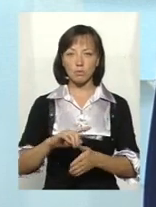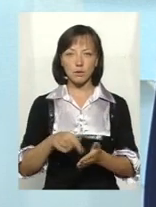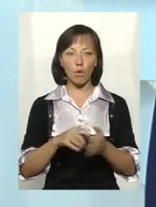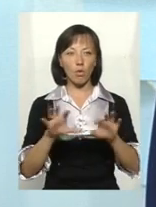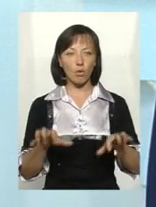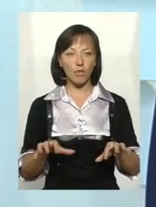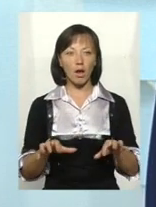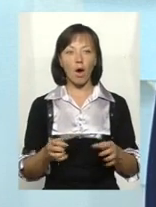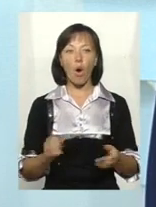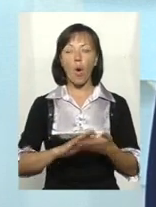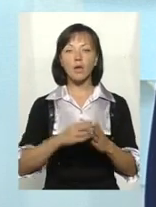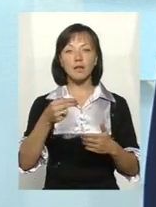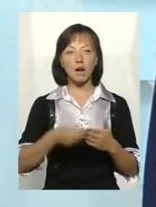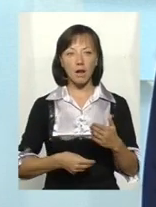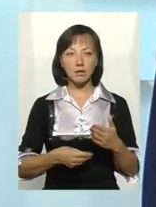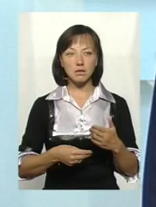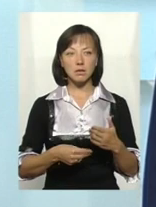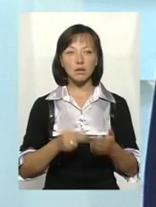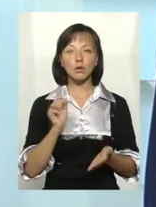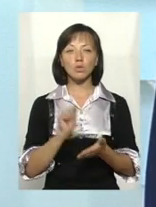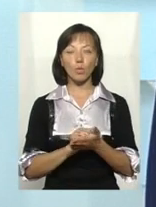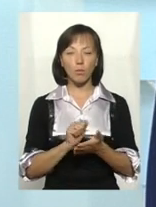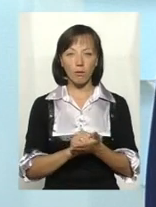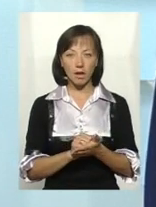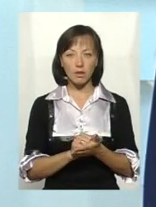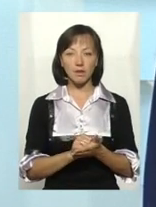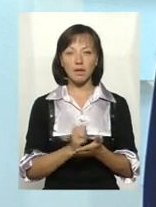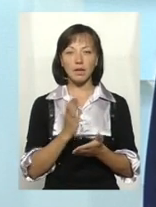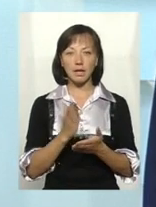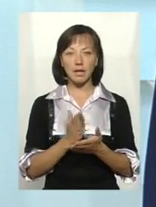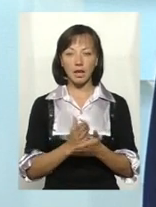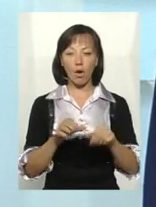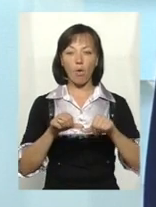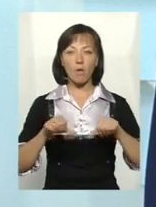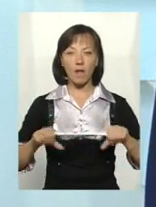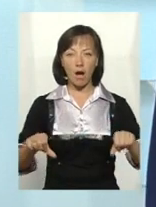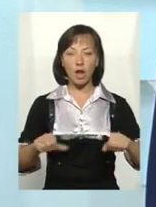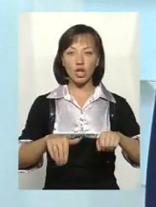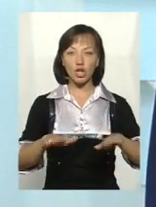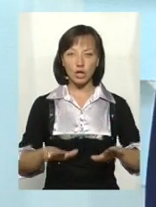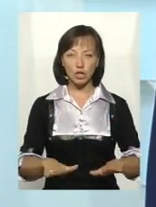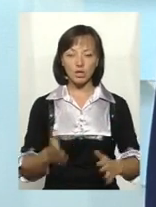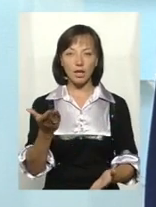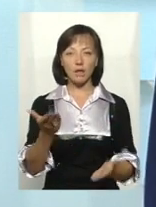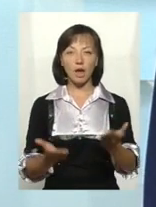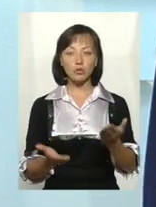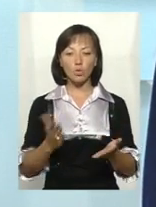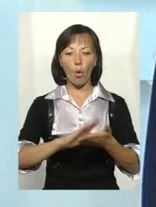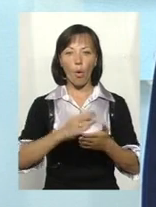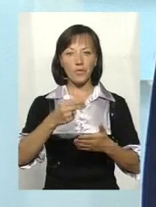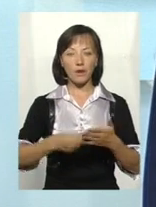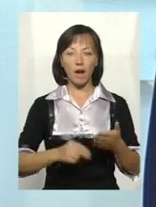голови. Контракт – нормативний акт, ще раз кажу, і є колегіальне рішення. І якщо контракт